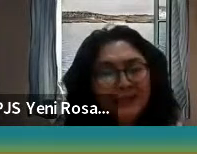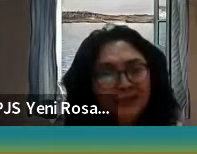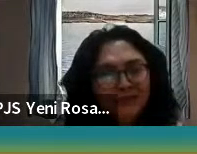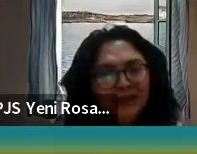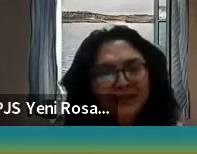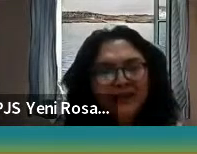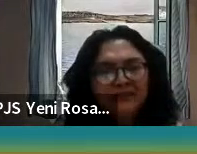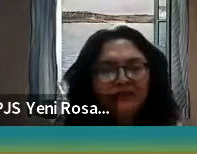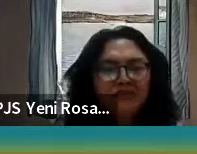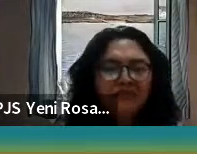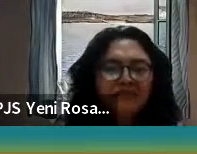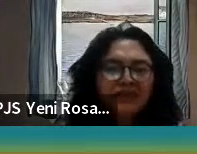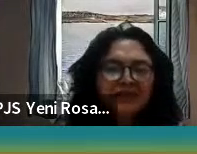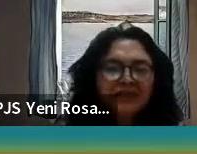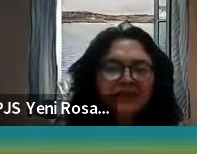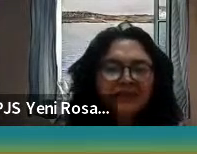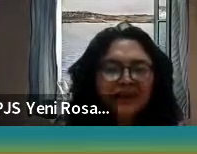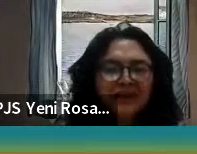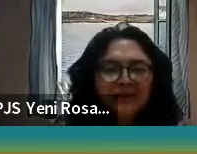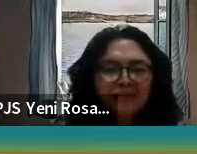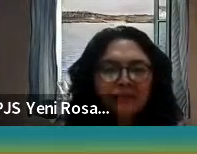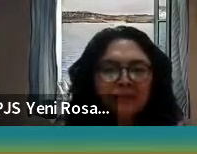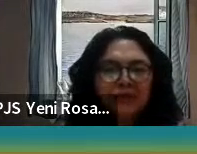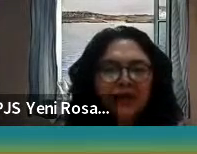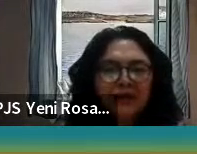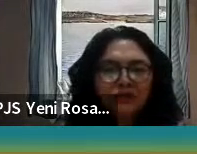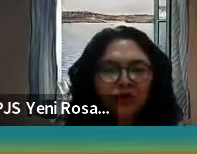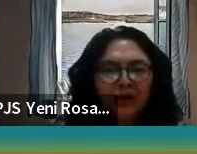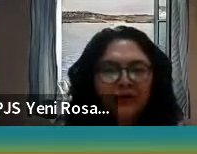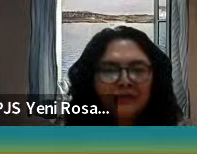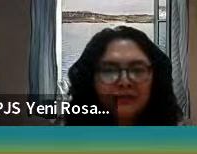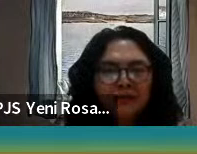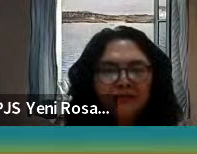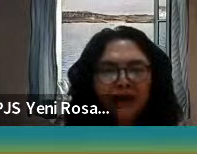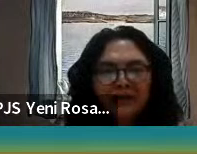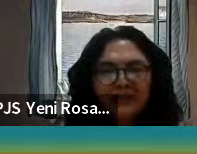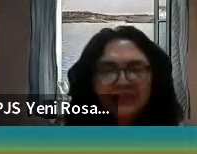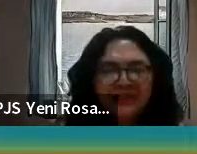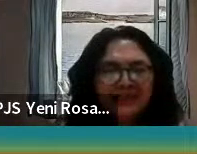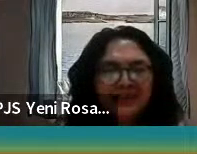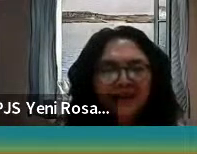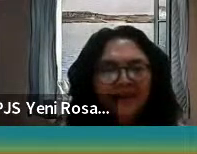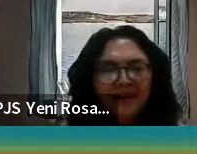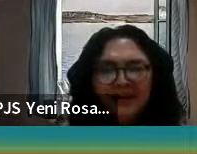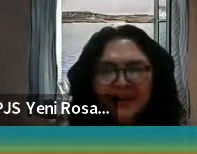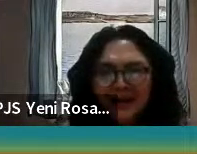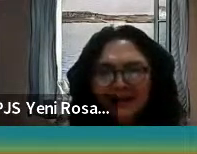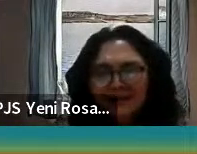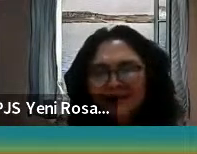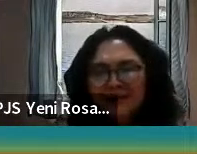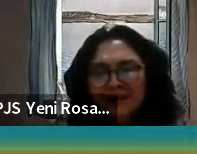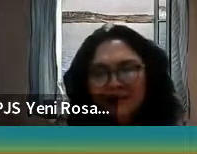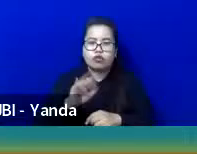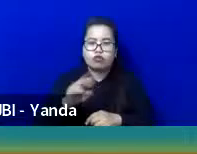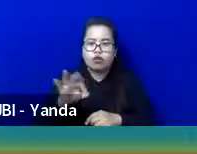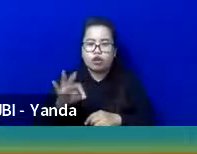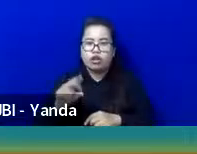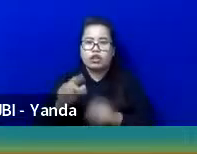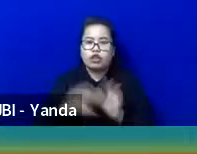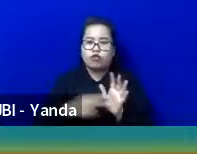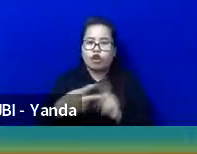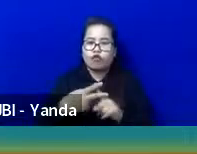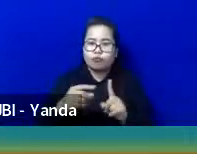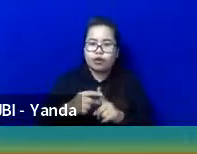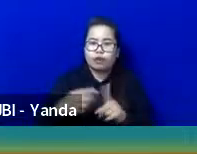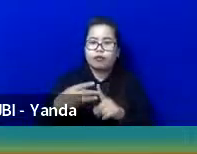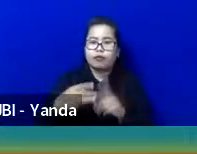kopi, schizophrenia survivor, dan BBM Scholarship Awardee. Orang dengan sama-sama